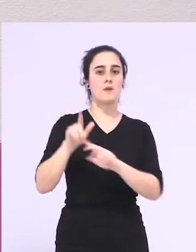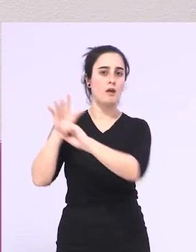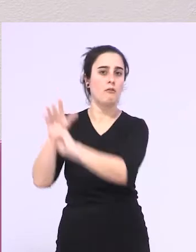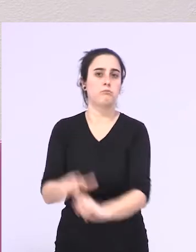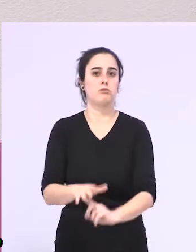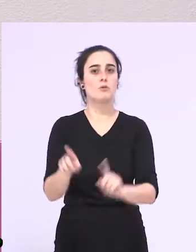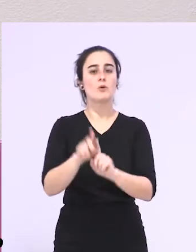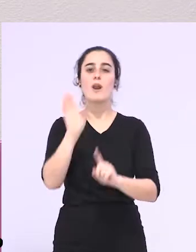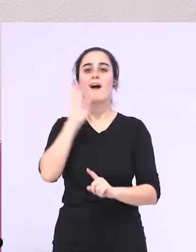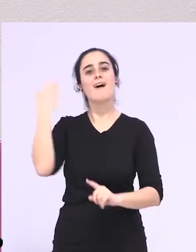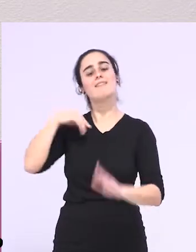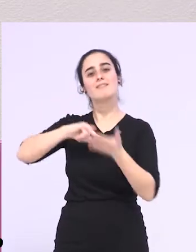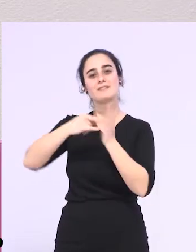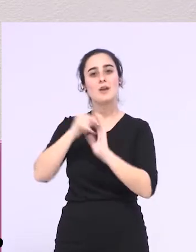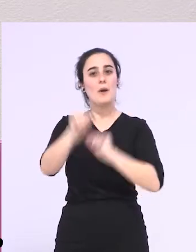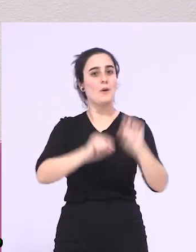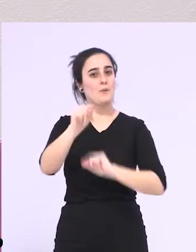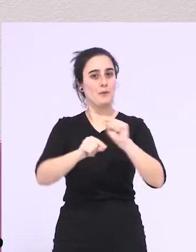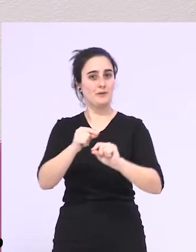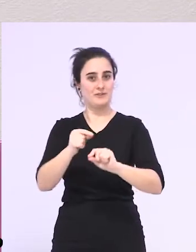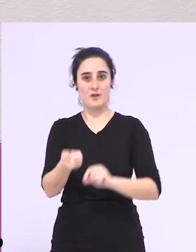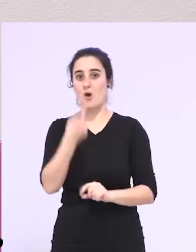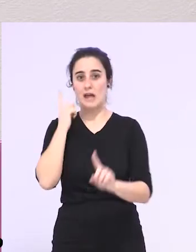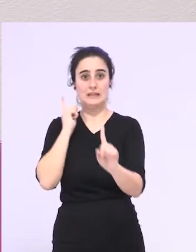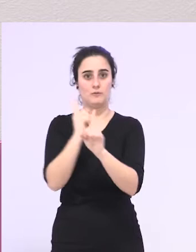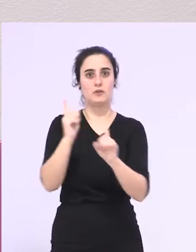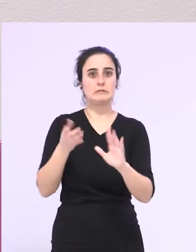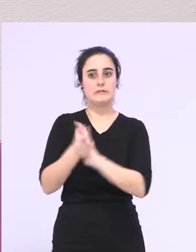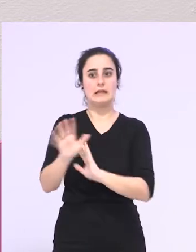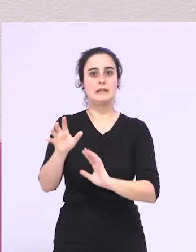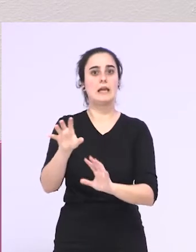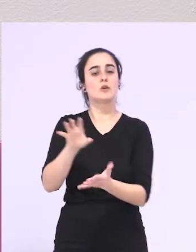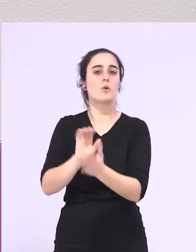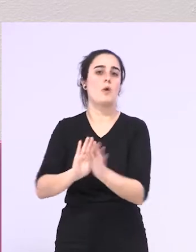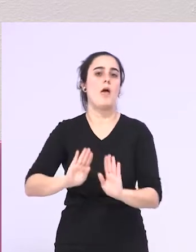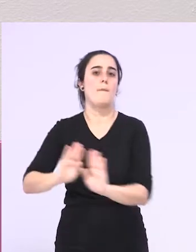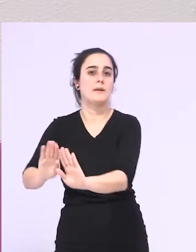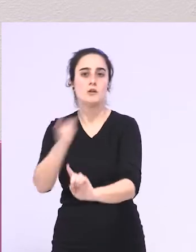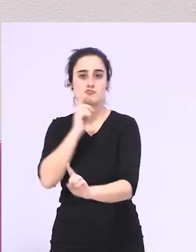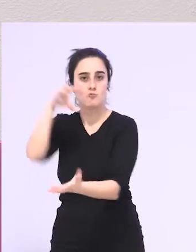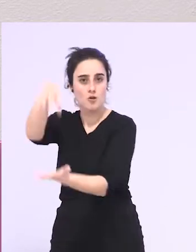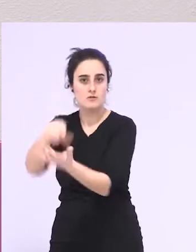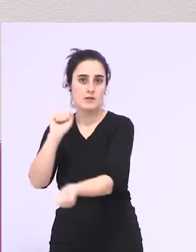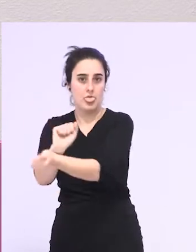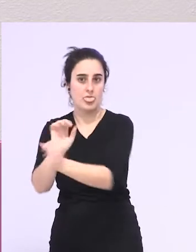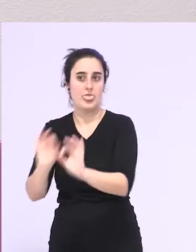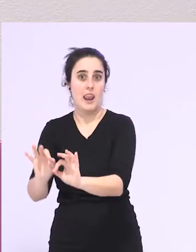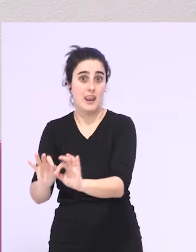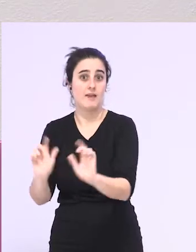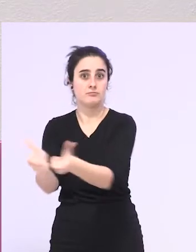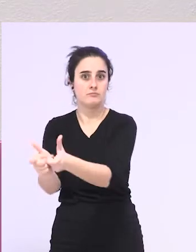hori esan detena, ez? Nolabait antibiotikoa da hauek apartatzea, kuarentena jartzea, kartzela. Ka, oso erresa da, esatea, bueno,